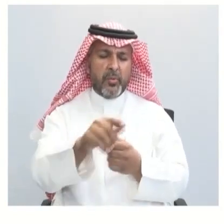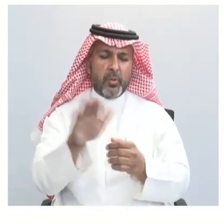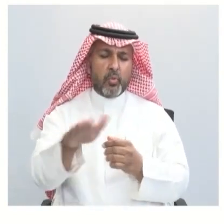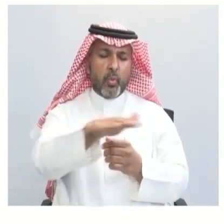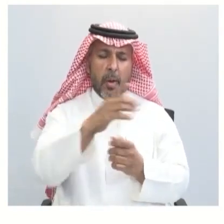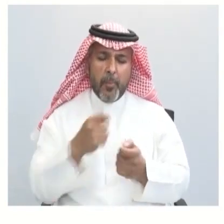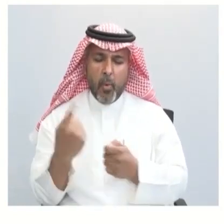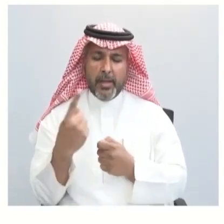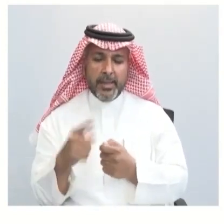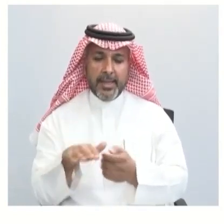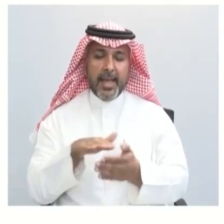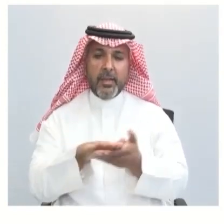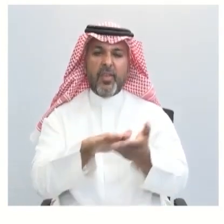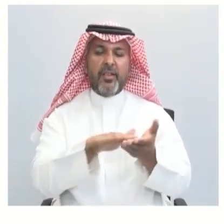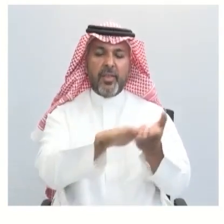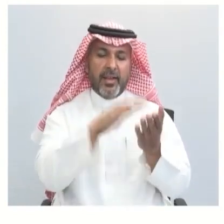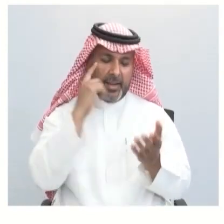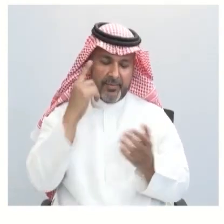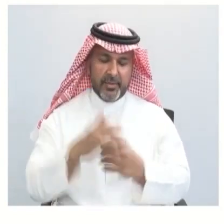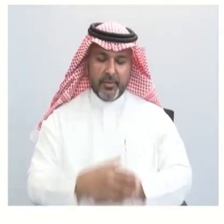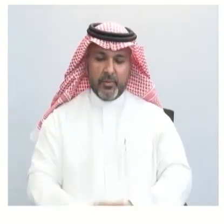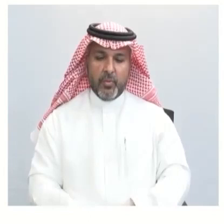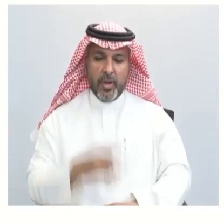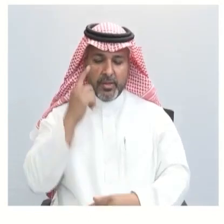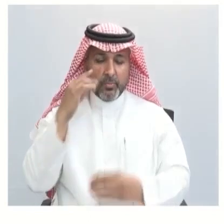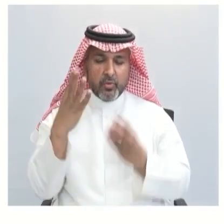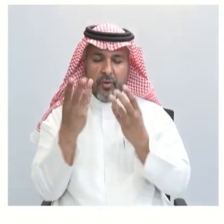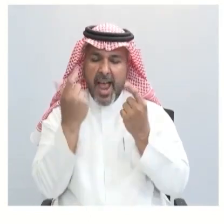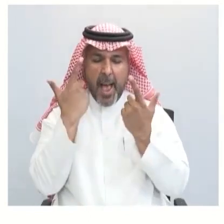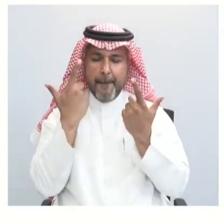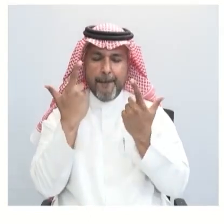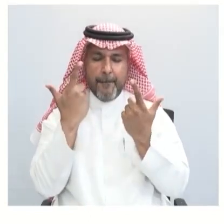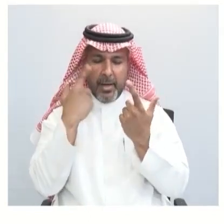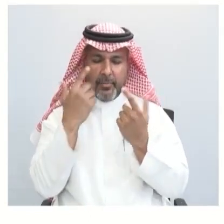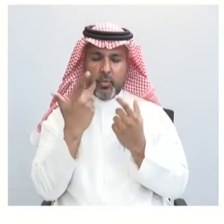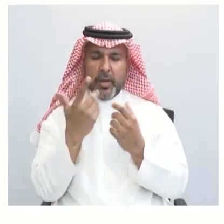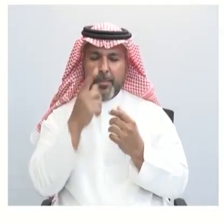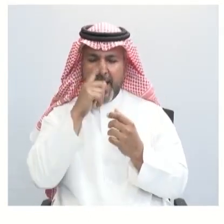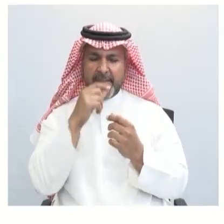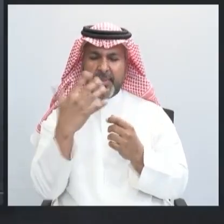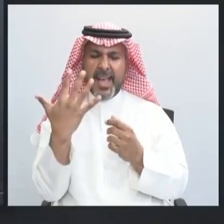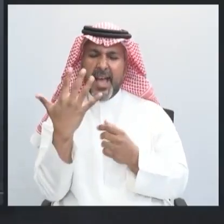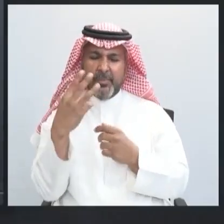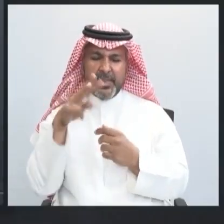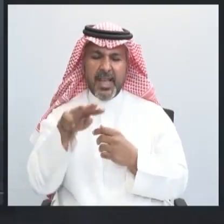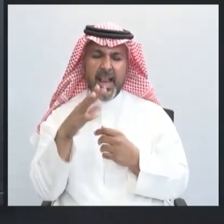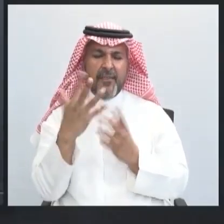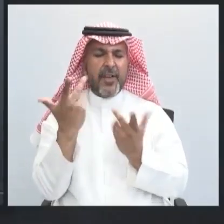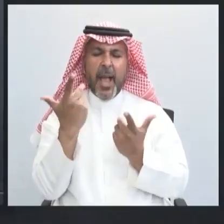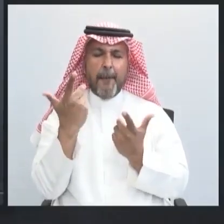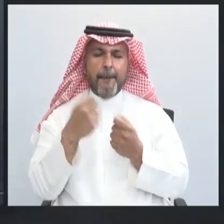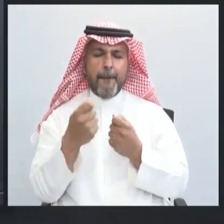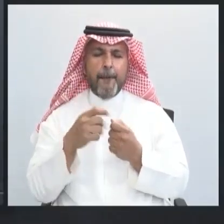بالعلاقه 5000 تقسيم ان اللي هو قيمه السي سي تساوي 5000